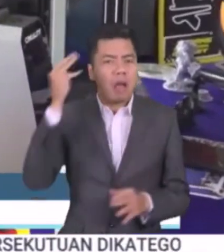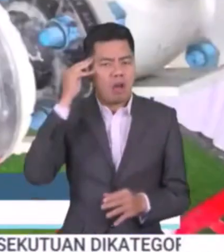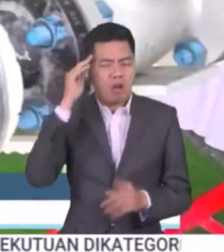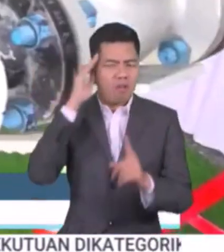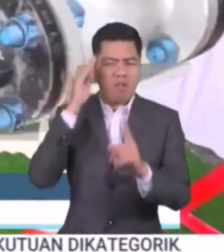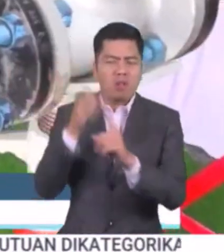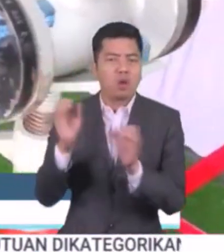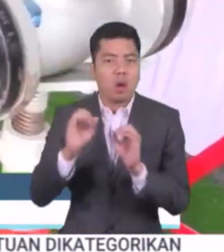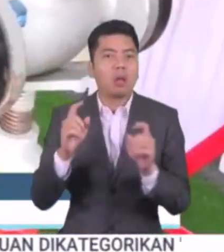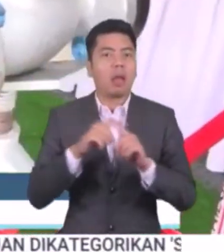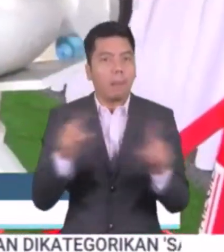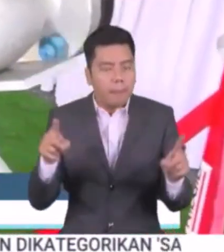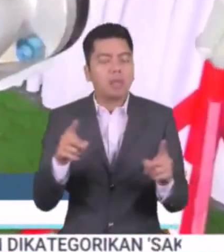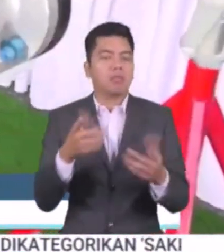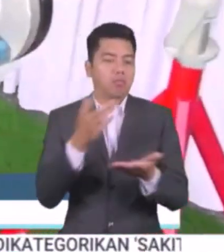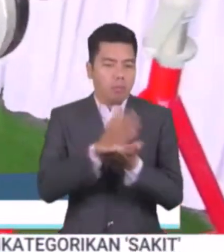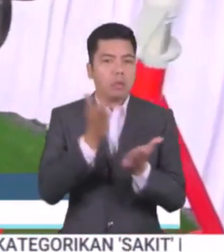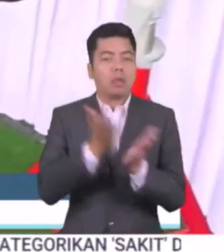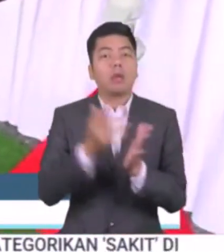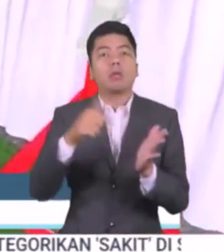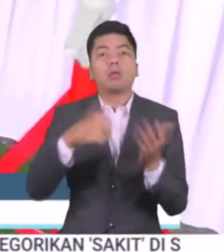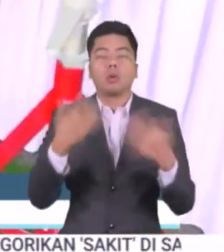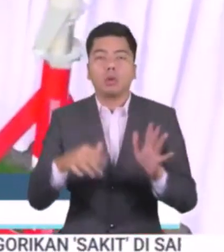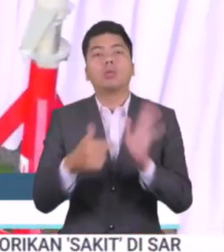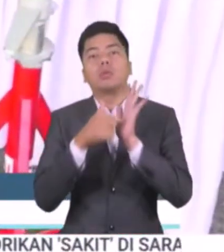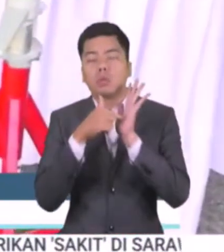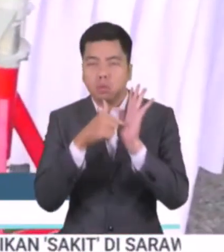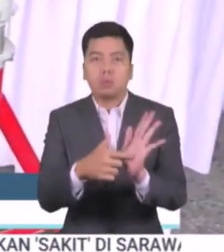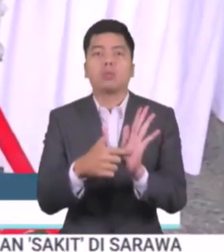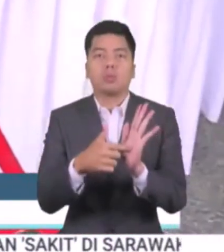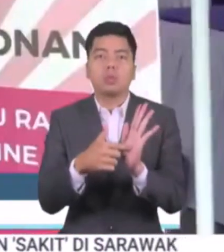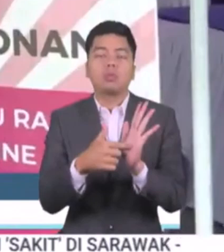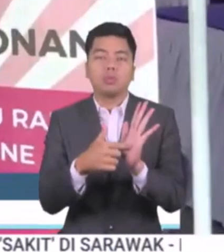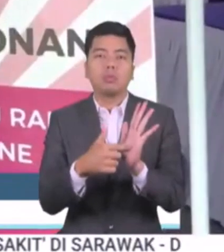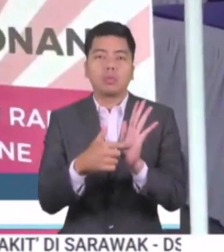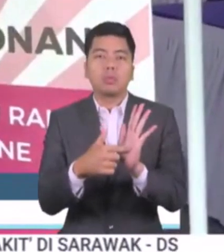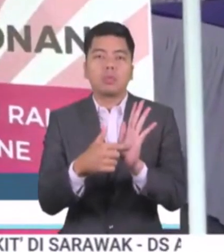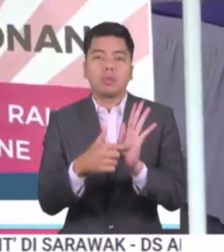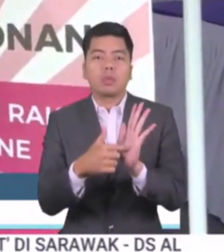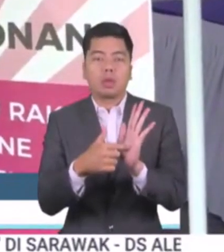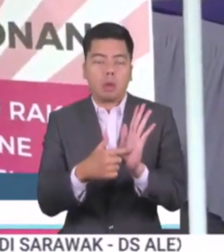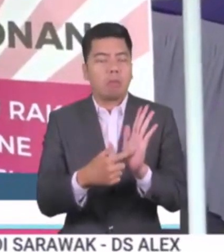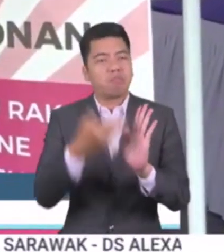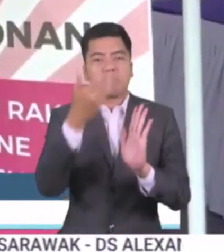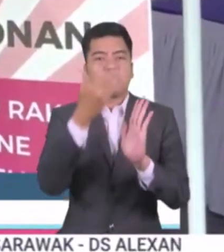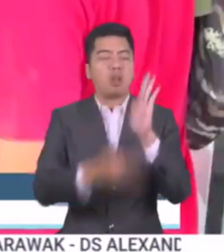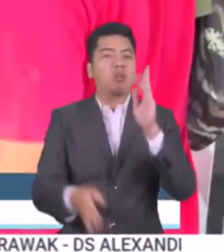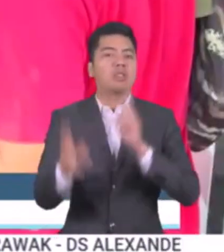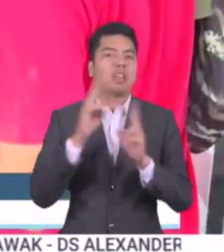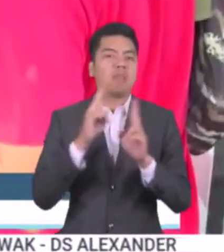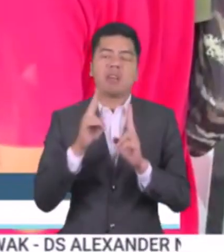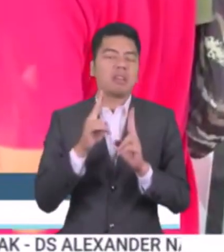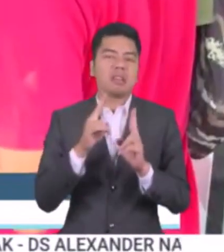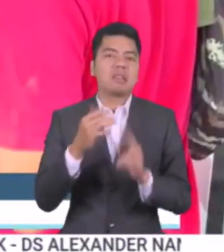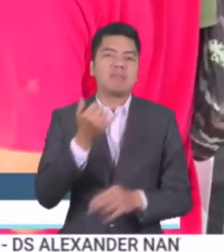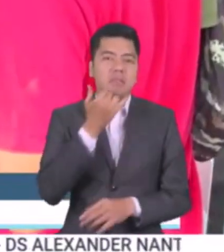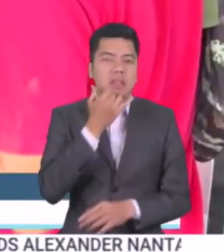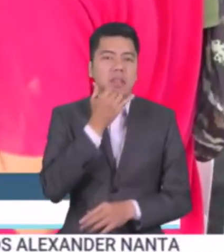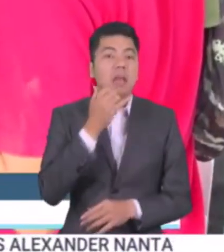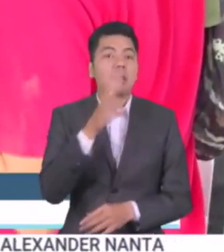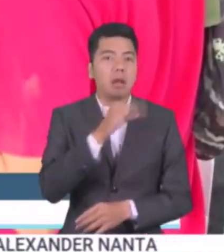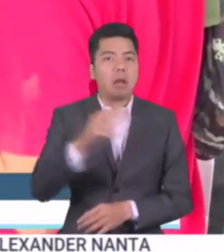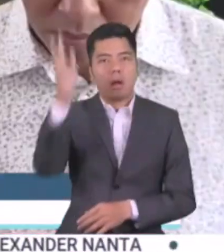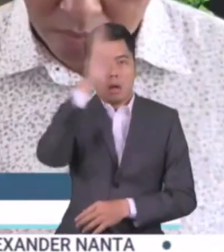tapi belanjawan ini telah membuktikan bahawa penyataan itu tidak betul. Malah kerajaan